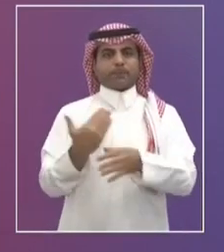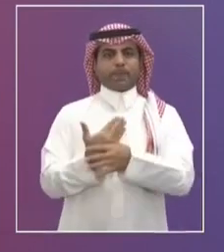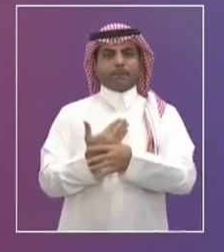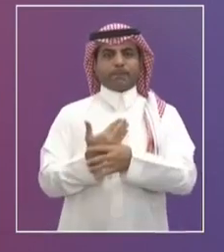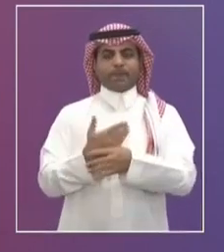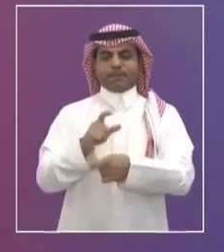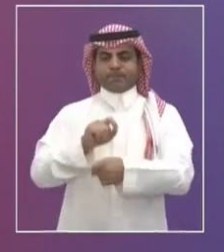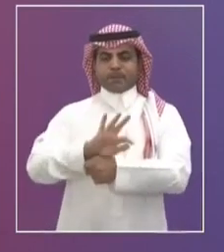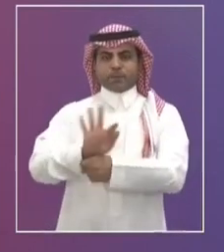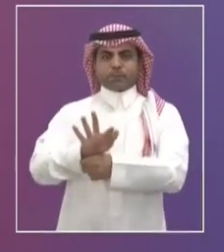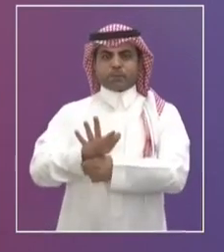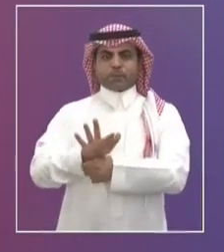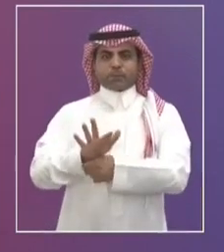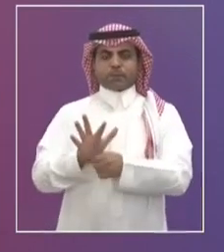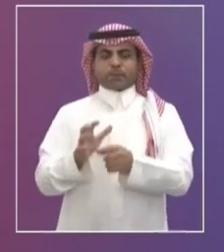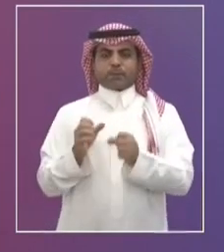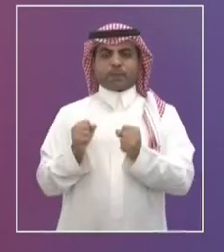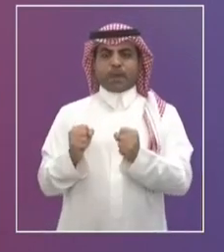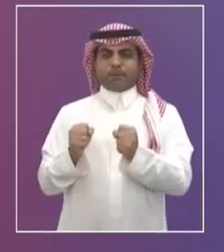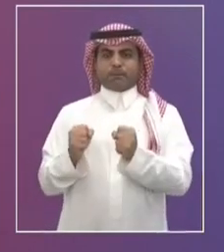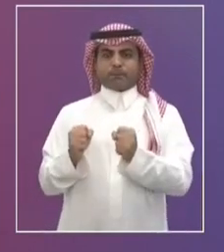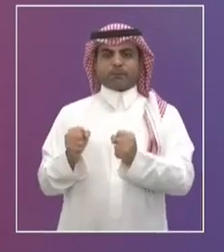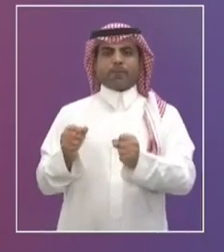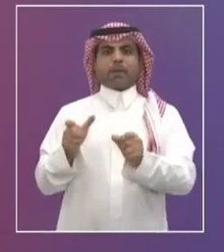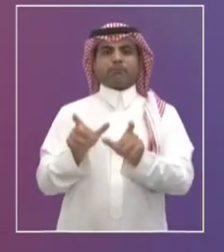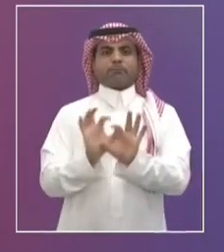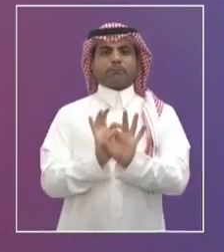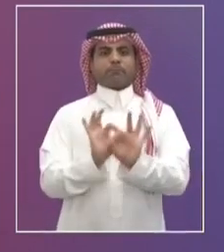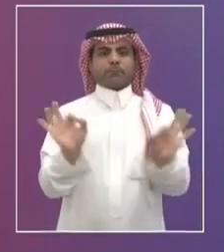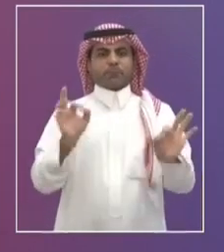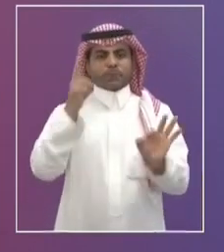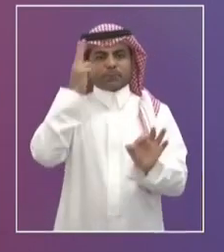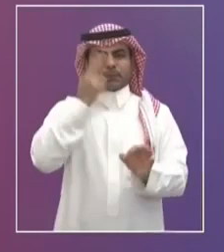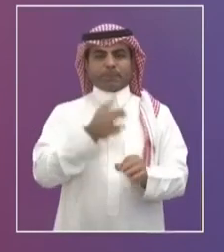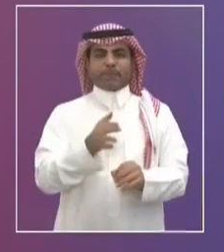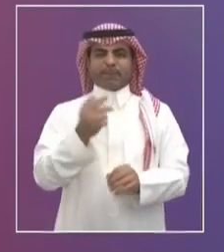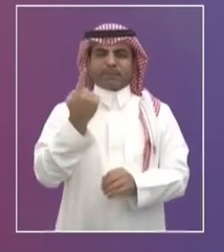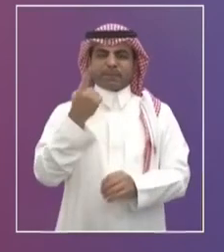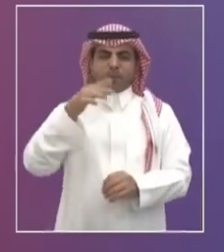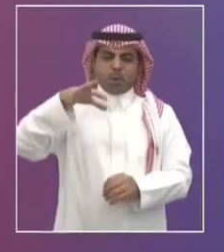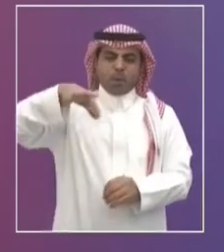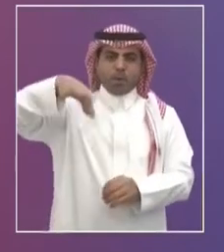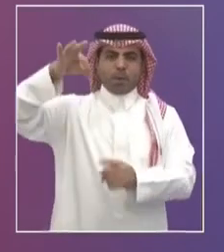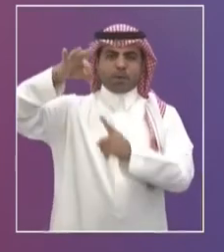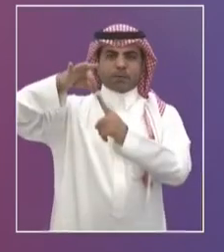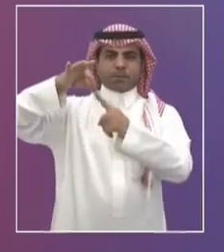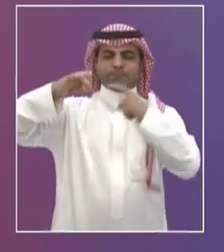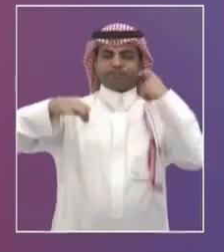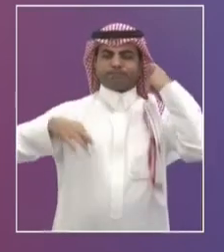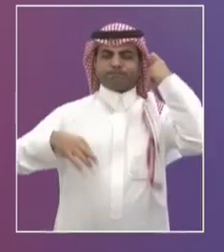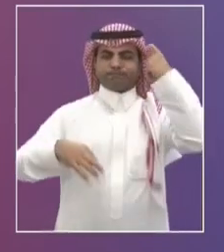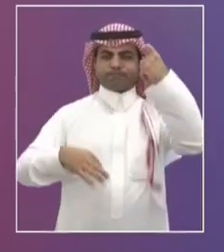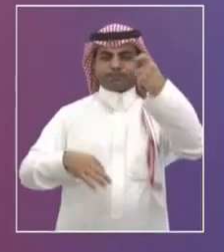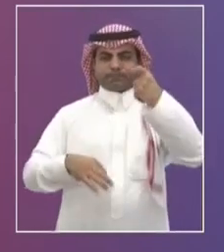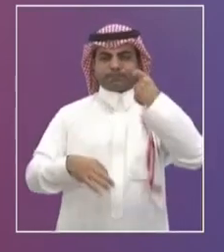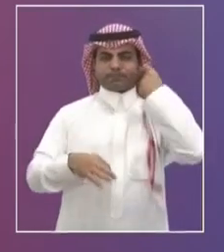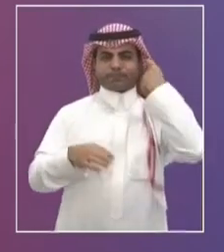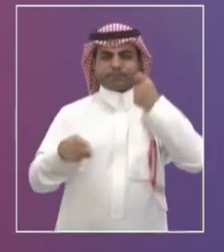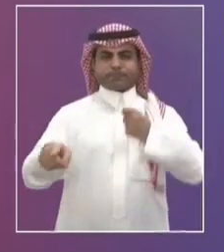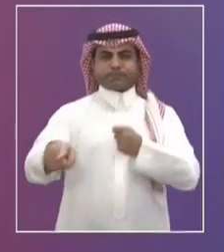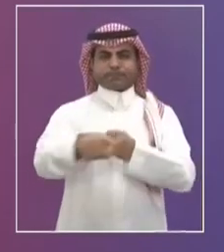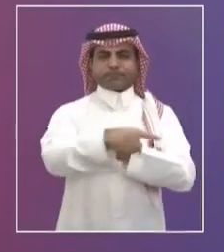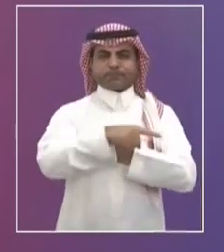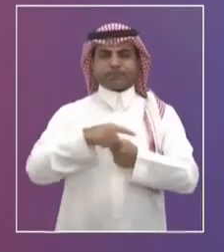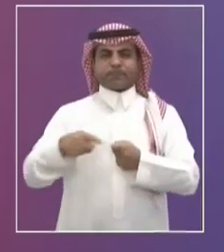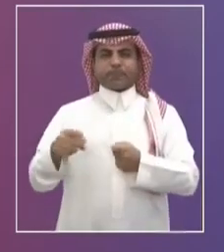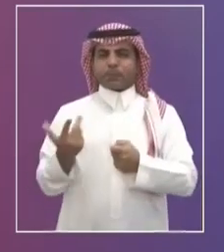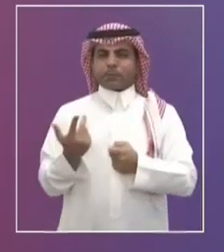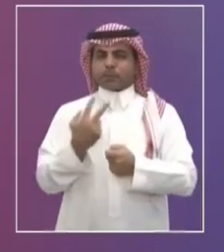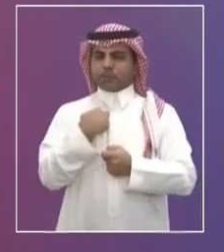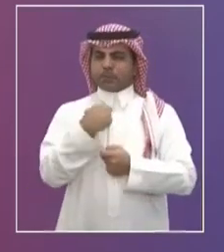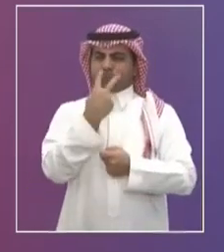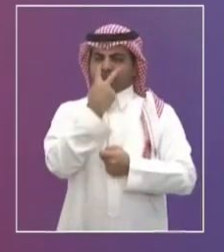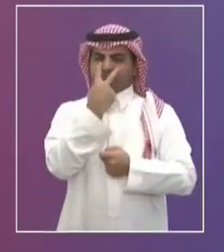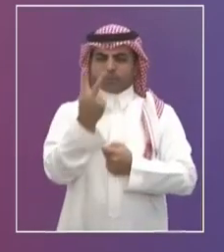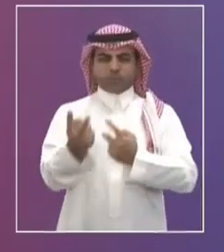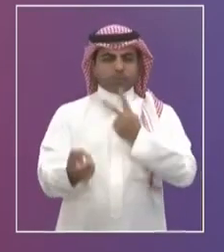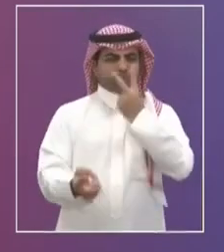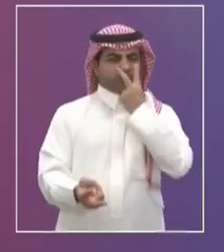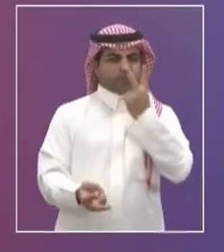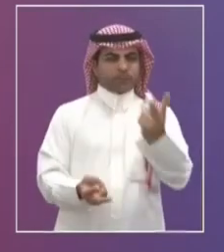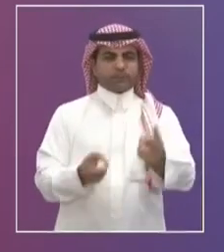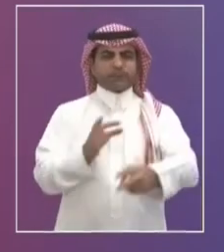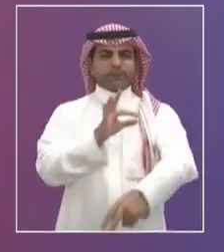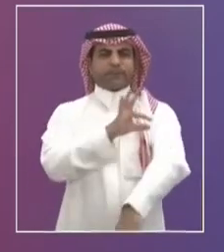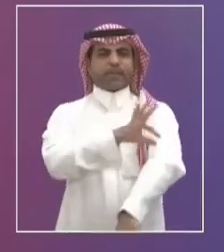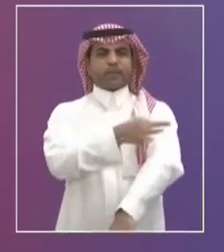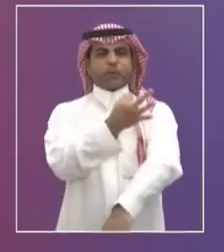هذا الفيروس، لكن حقيقة بقي هاجس في الأذهان، بني على ما شاهدناه من تجارب